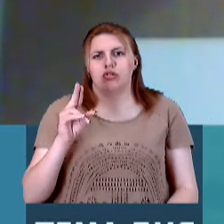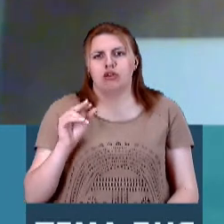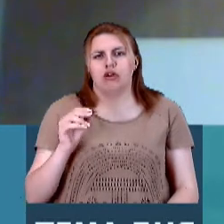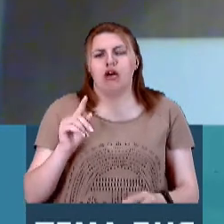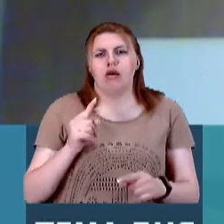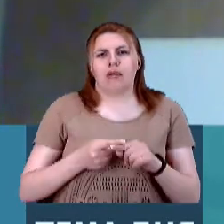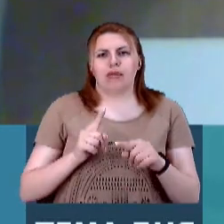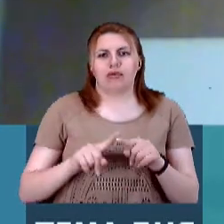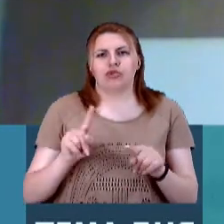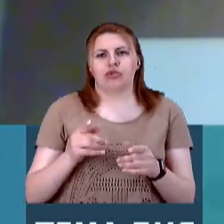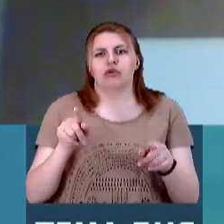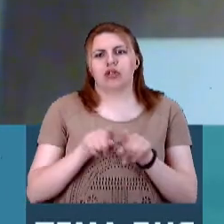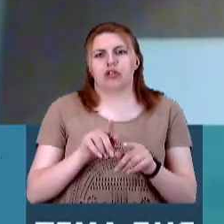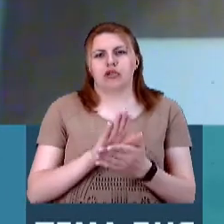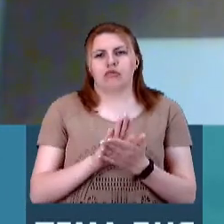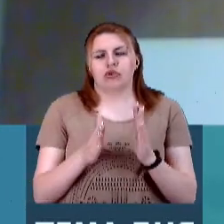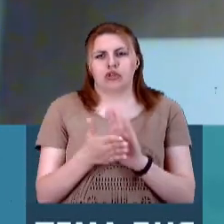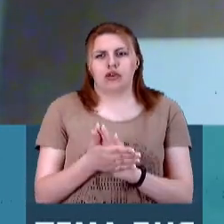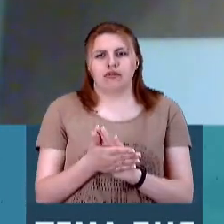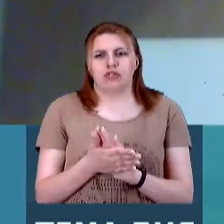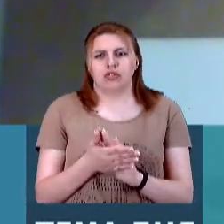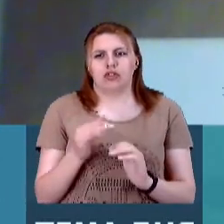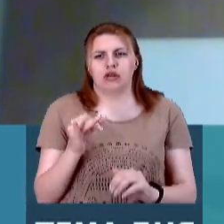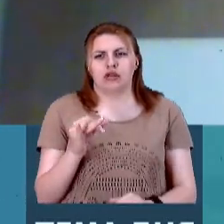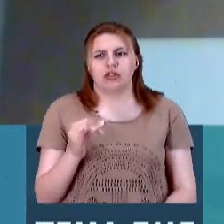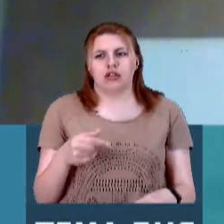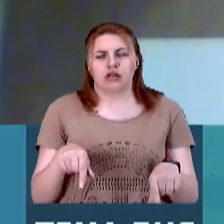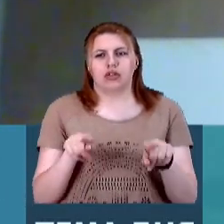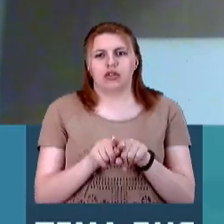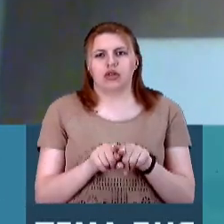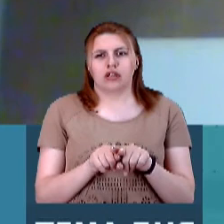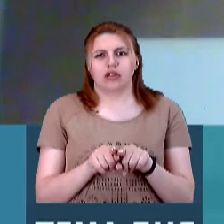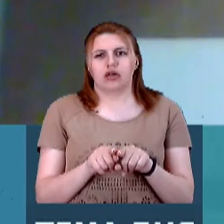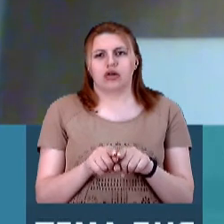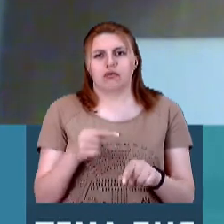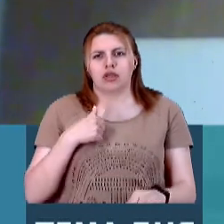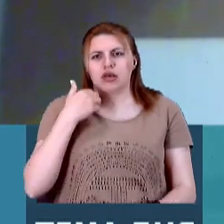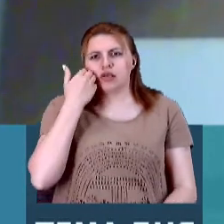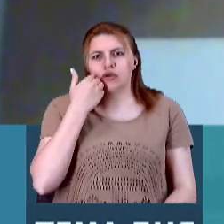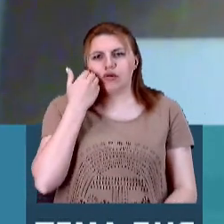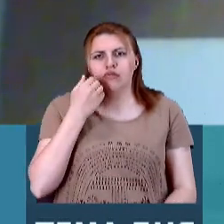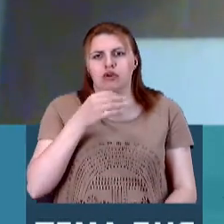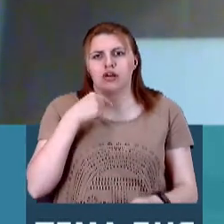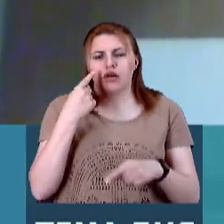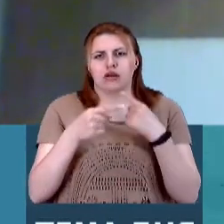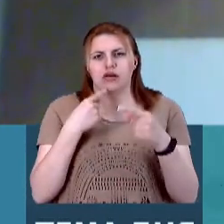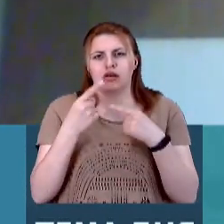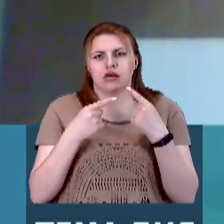того, оцей дуже, ну, такий, мені соромно за це казати, але